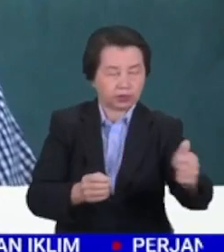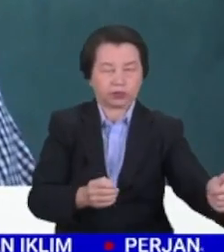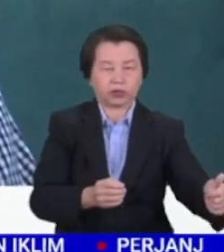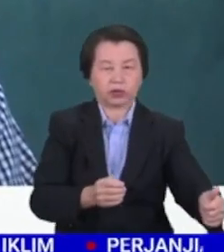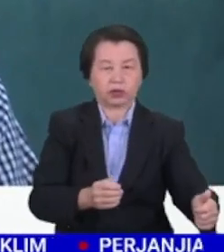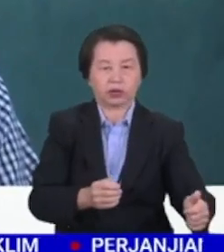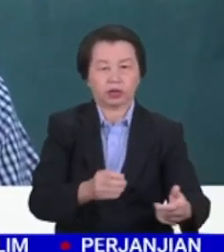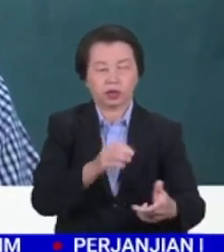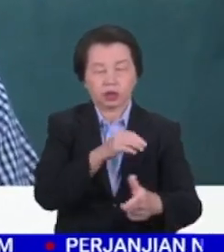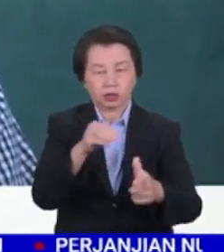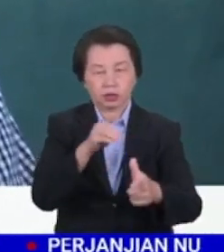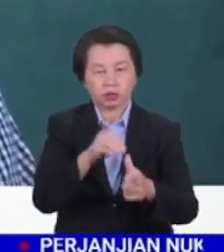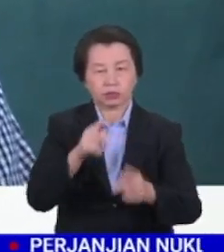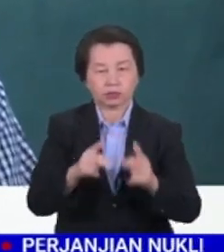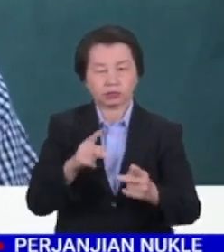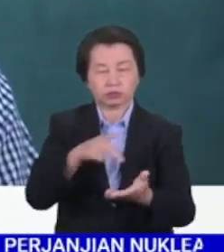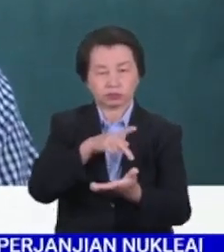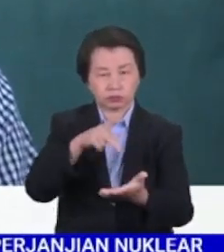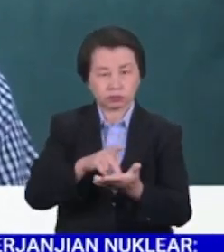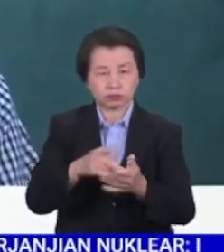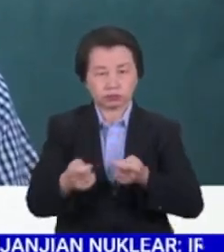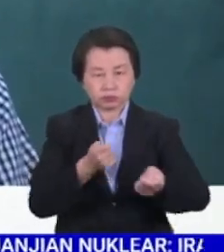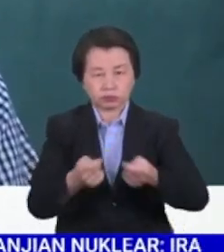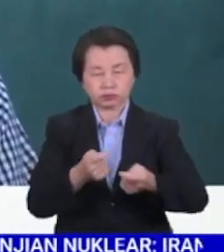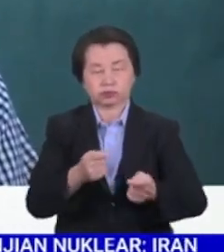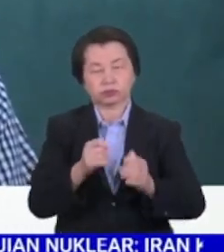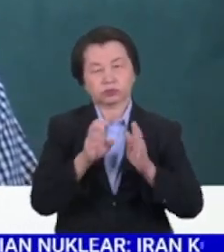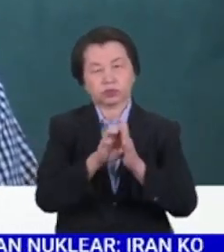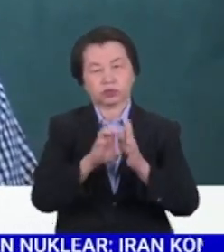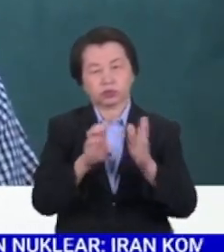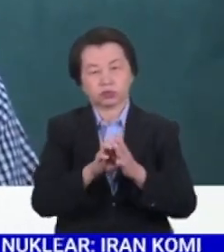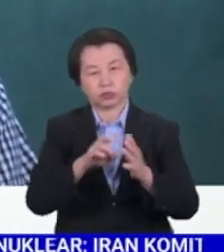ataupun Pusat Kawalan Bencana Daerah seperti